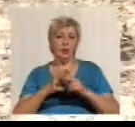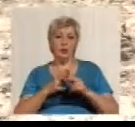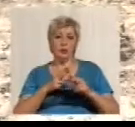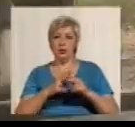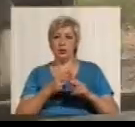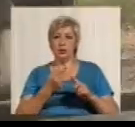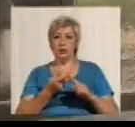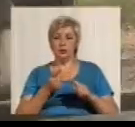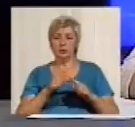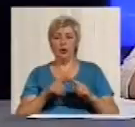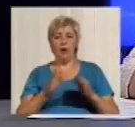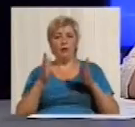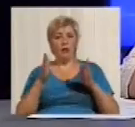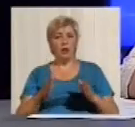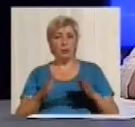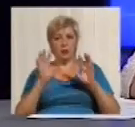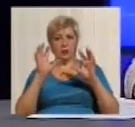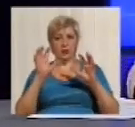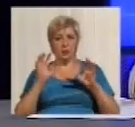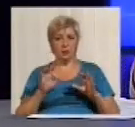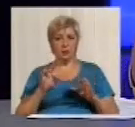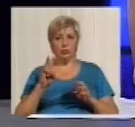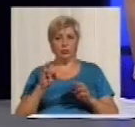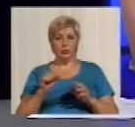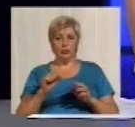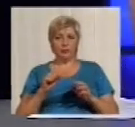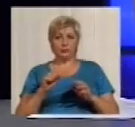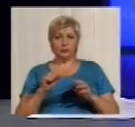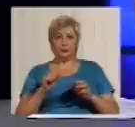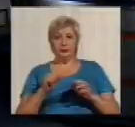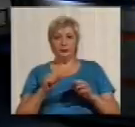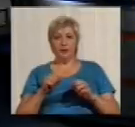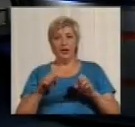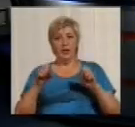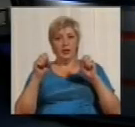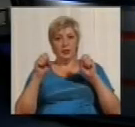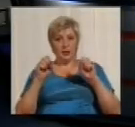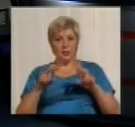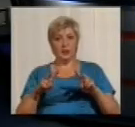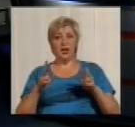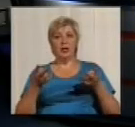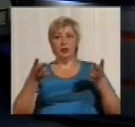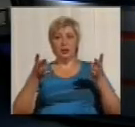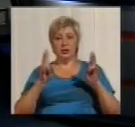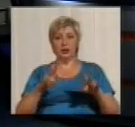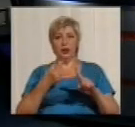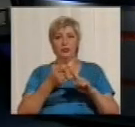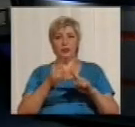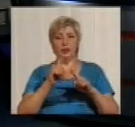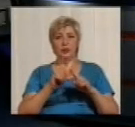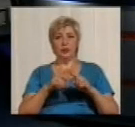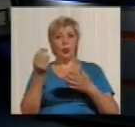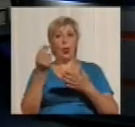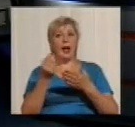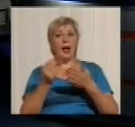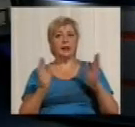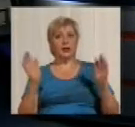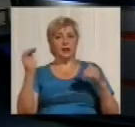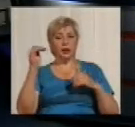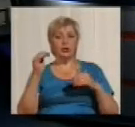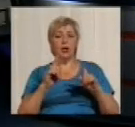рамках закону. Ми подивились відео і ми спеціально залишили цю картинку, аби зараз от ви